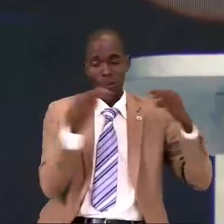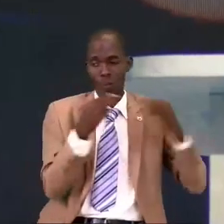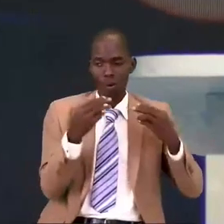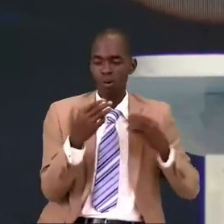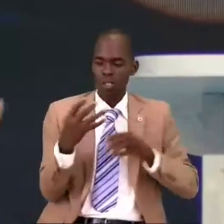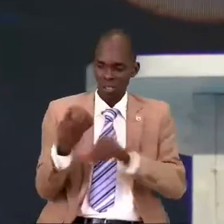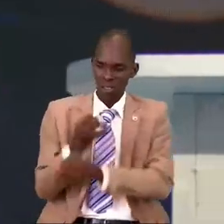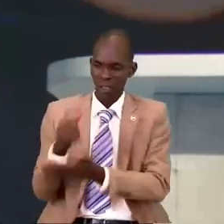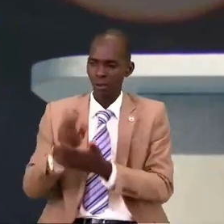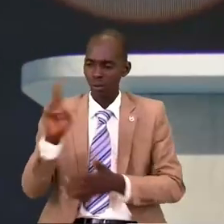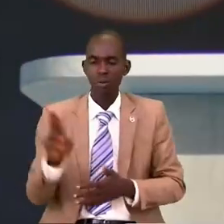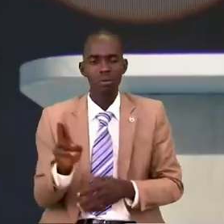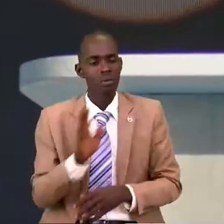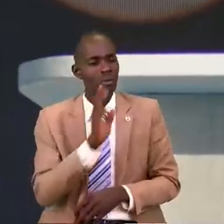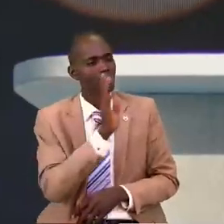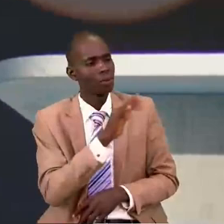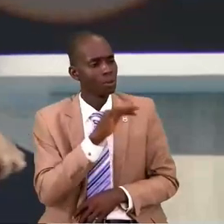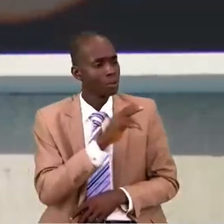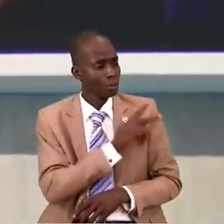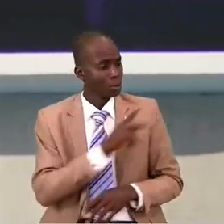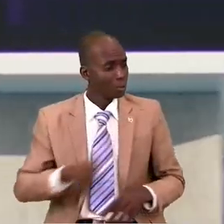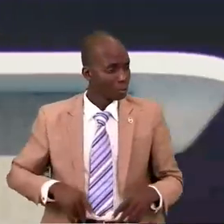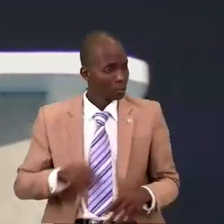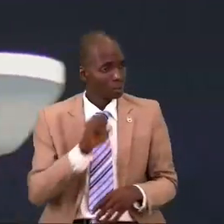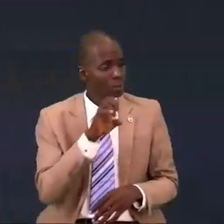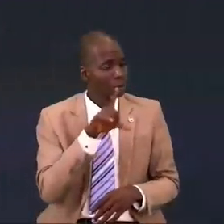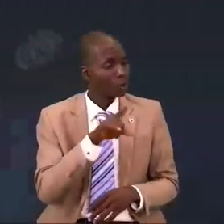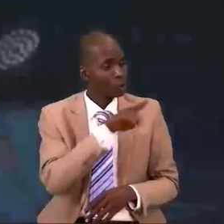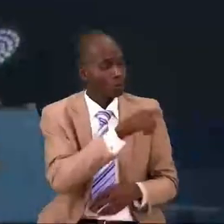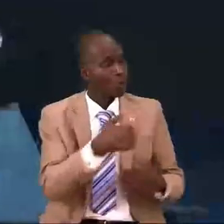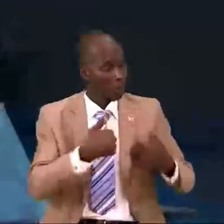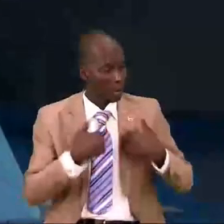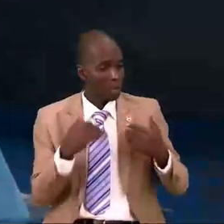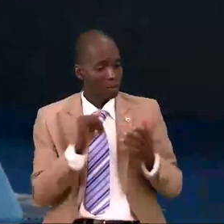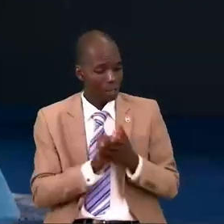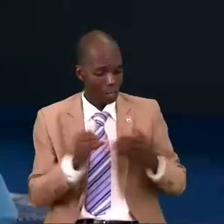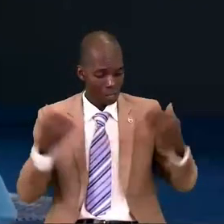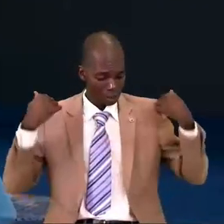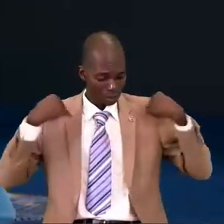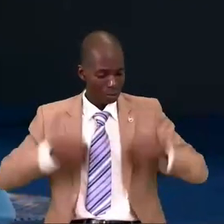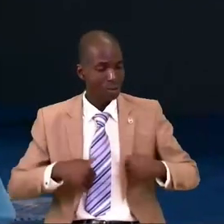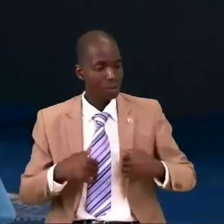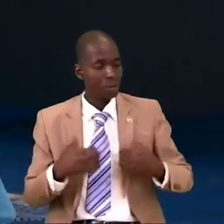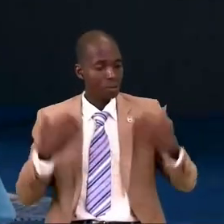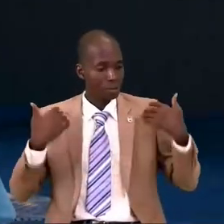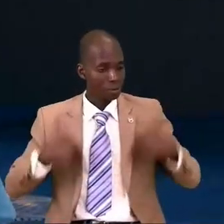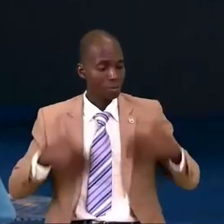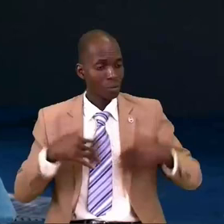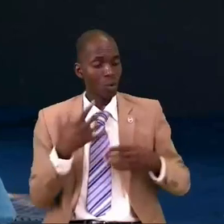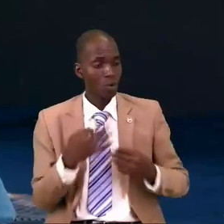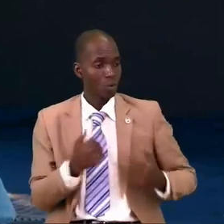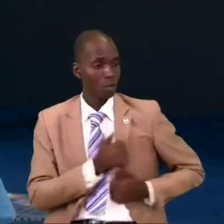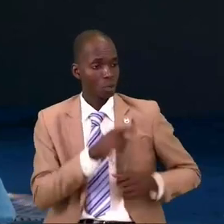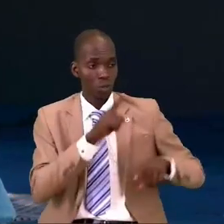force. Et toi, tu me donnes cette armure-là. Il a porté ça et dit, monsieur, je ne peux pas marcher avec ça. Hein. Je ne suis